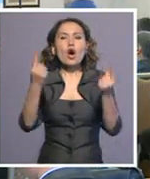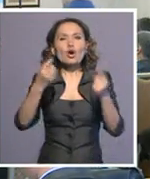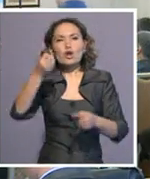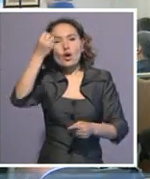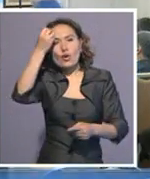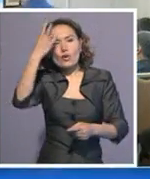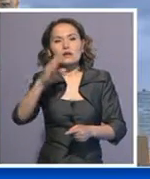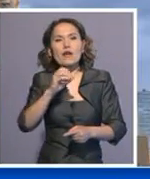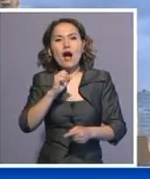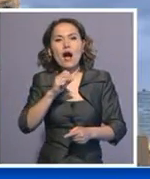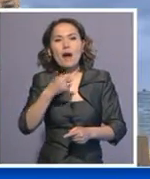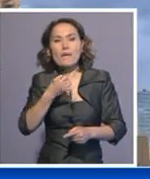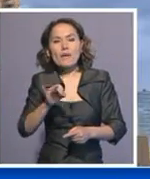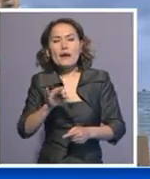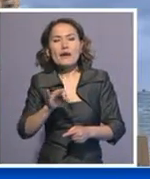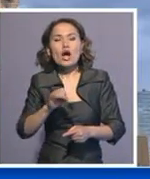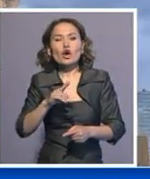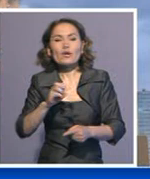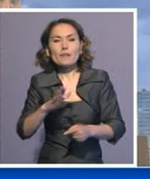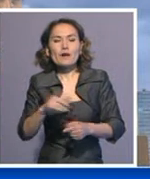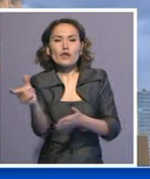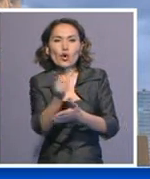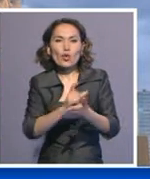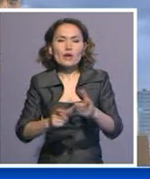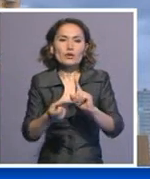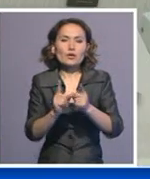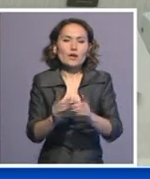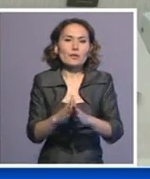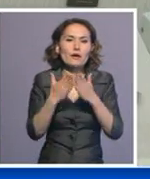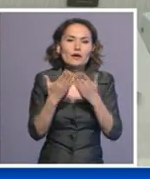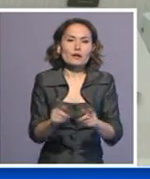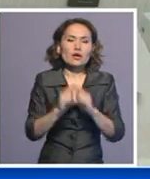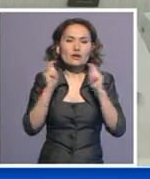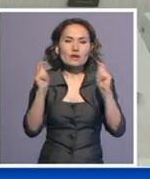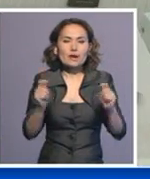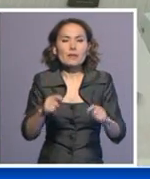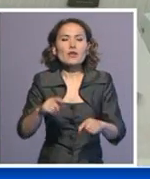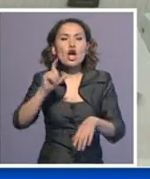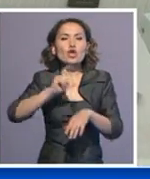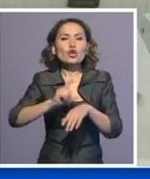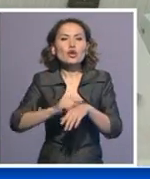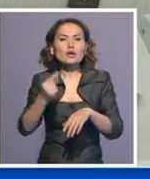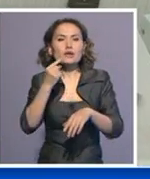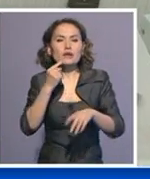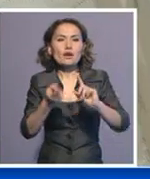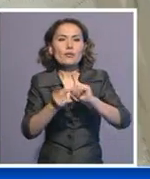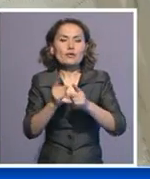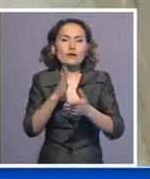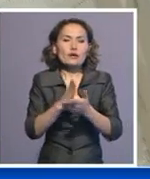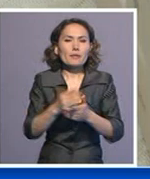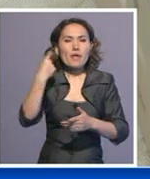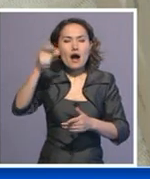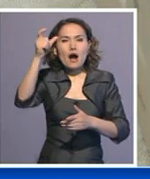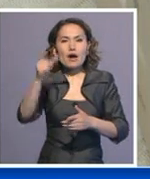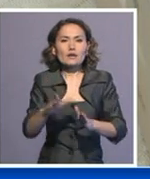қара сөздерін аударуға 6 жылдай уақыт кетіпті. Ал өлең жинақтарын Зафер Кебар 6 айда тәржімалап шыққан. Ақынның еңбектеріне деген